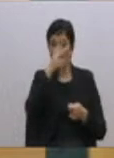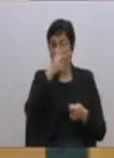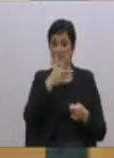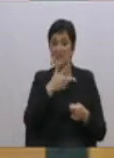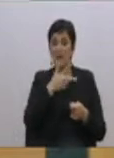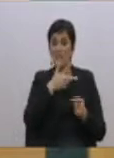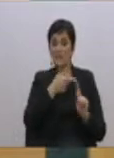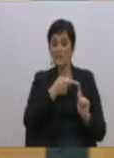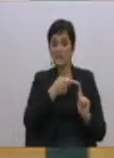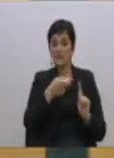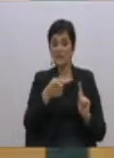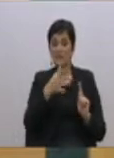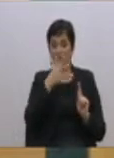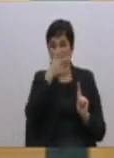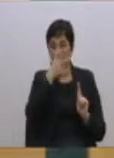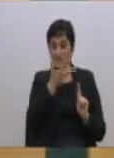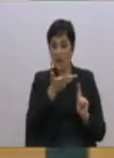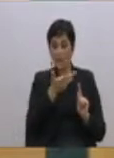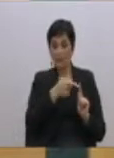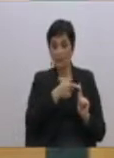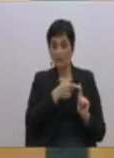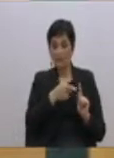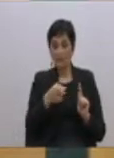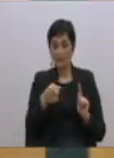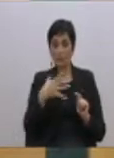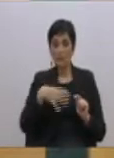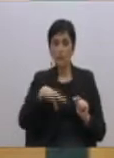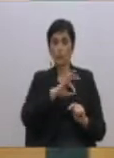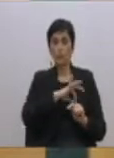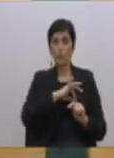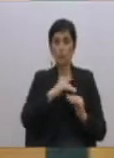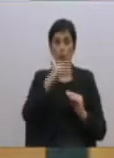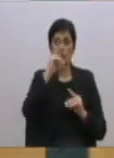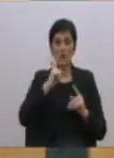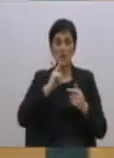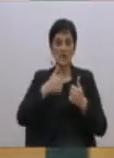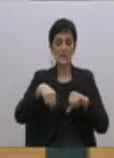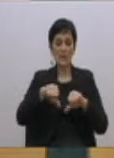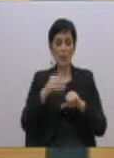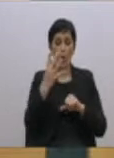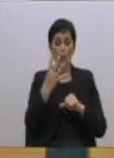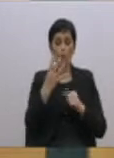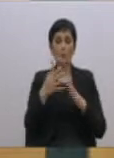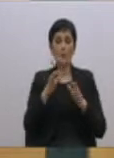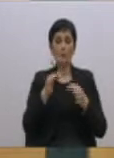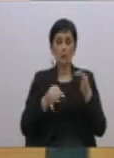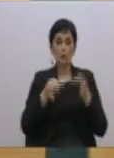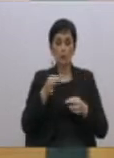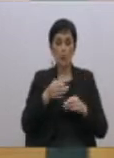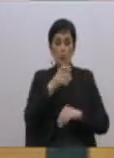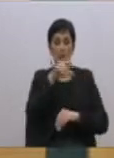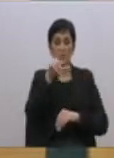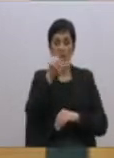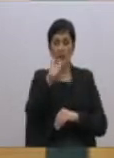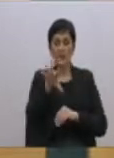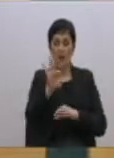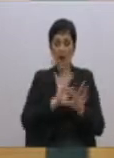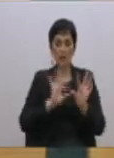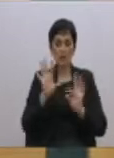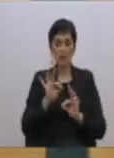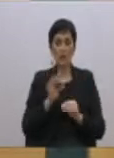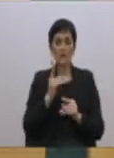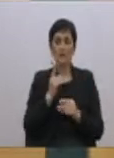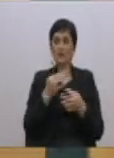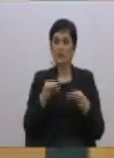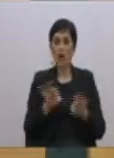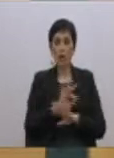perioci, romelii mei s-au întâlnit în perioci, s-a cartelul să-i justiți zumagli sapci, o să o să metem, o să mă atleți Eris Arceo, dar ușe belia, este nici n-ar